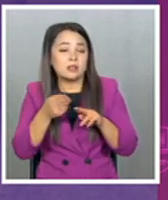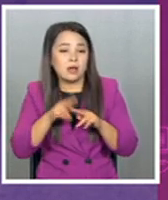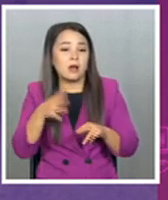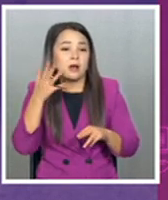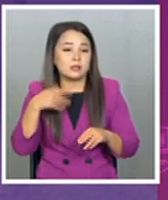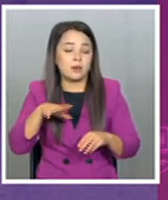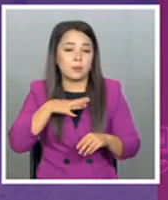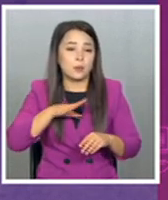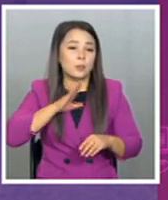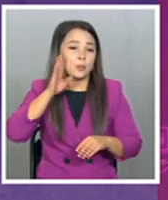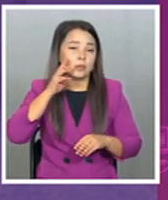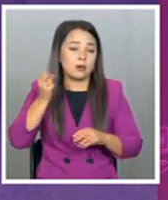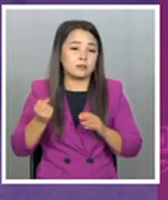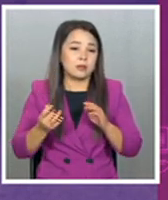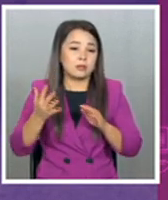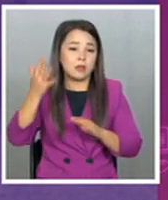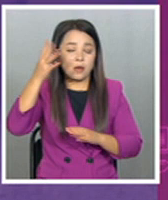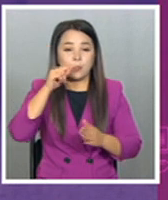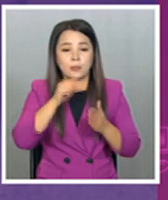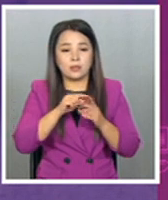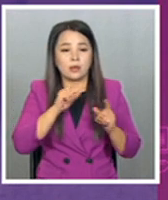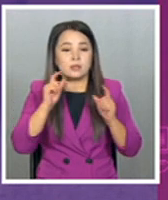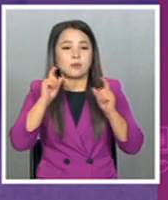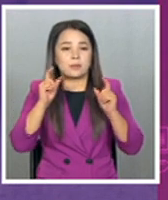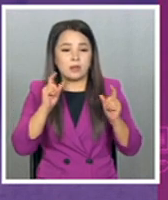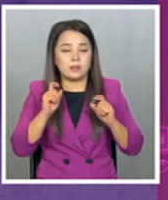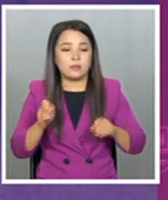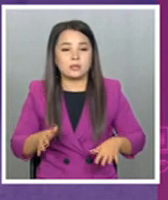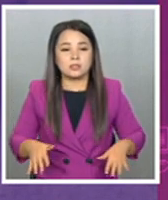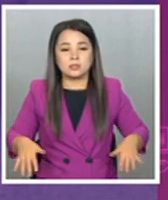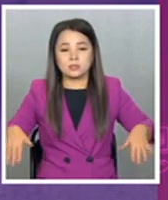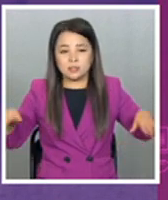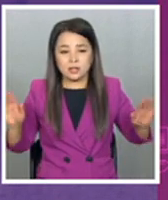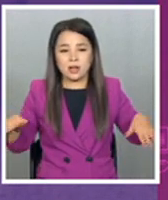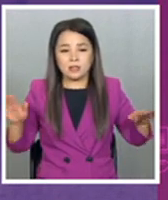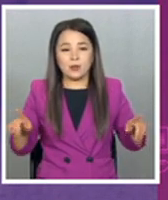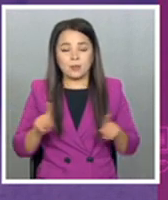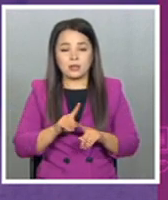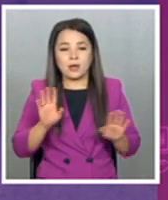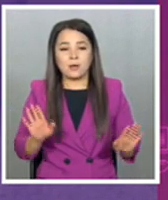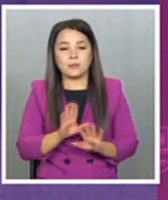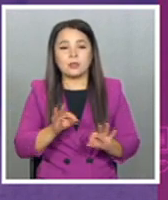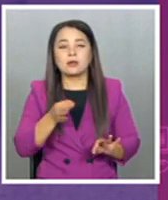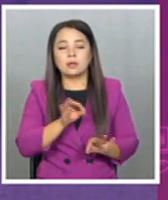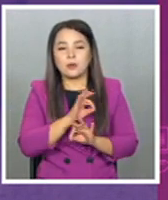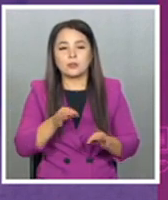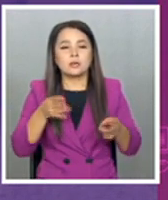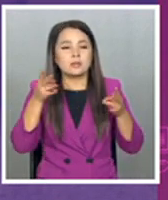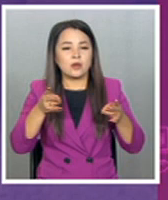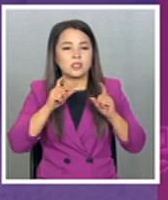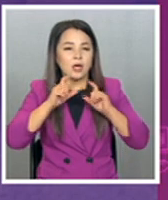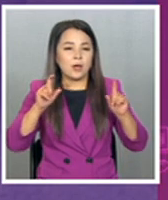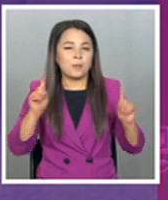загорелась на небе утренняя заря, птица вдруг встрепенулась, расправила крылья и начала петь хрустальным голоском звонкую песню.